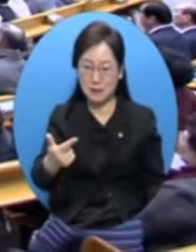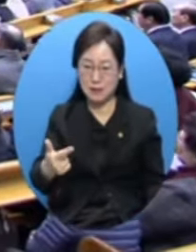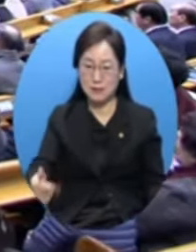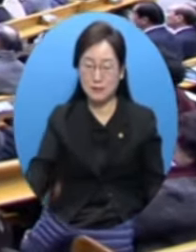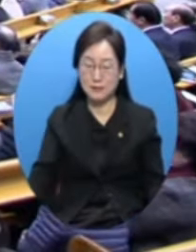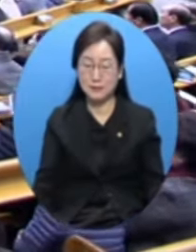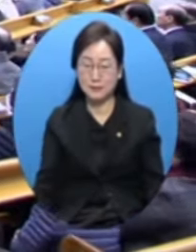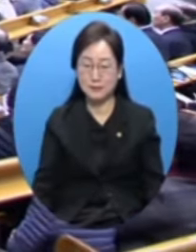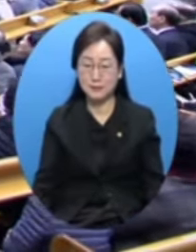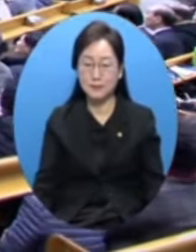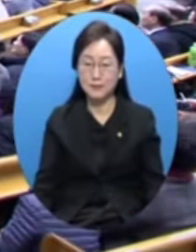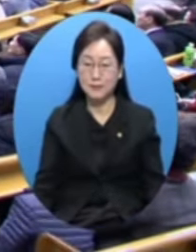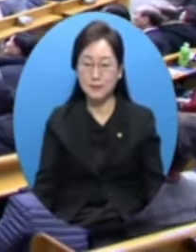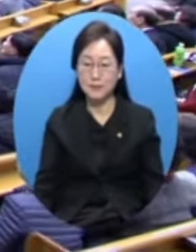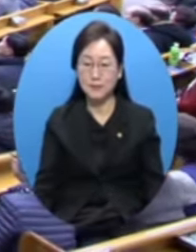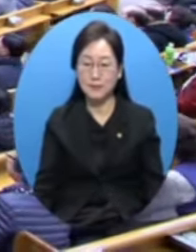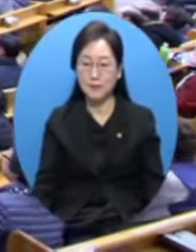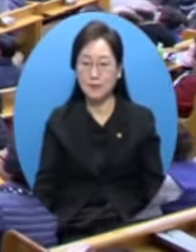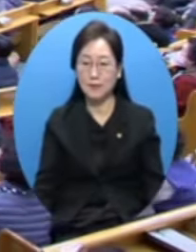그런데